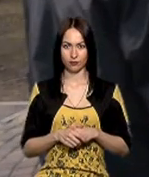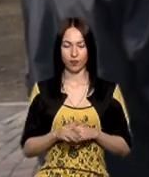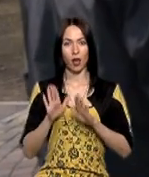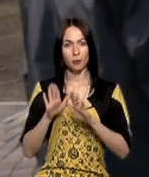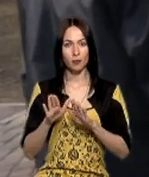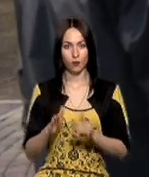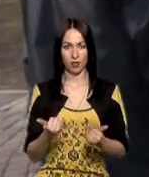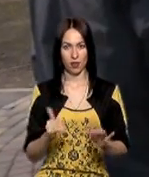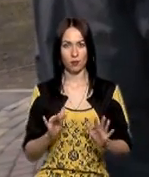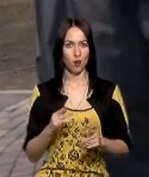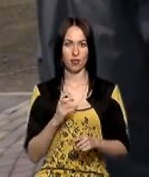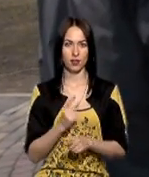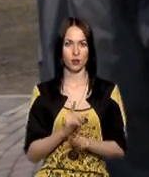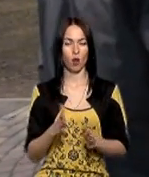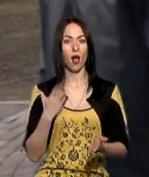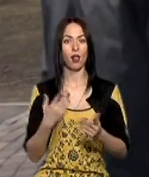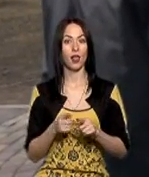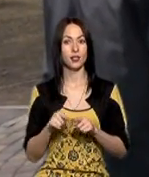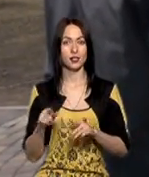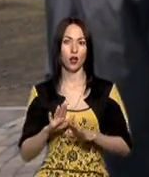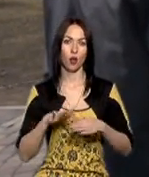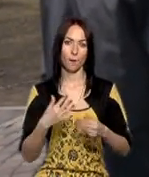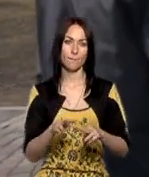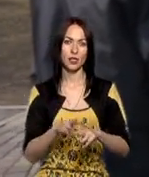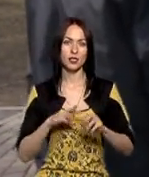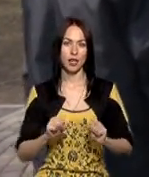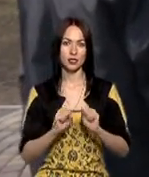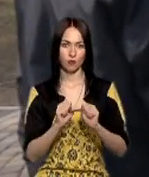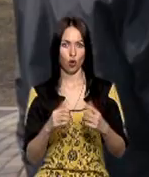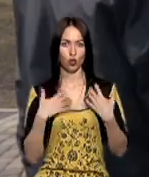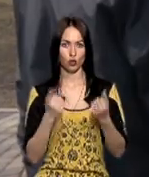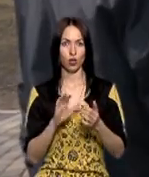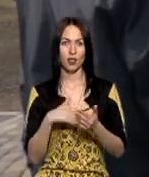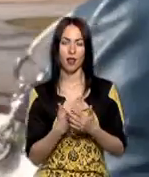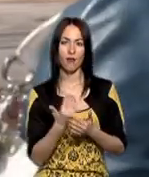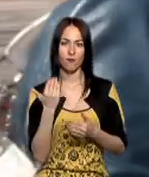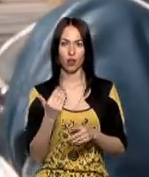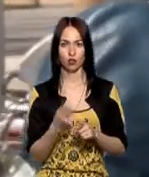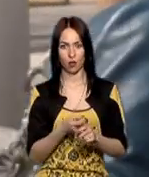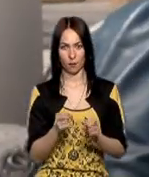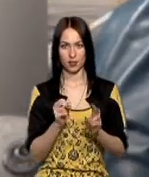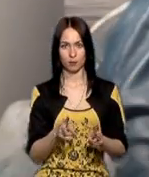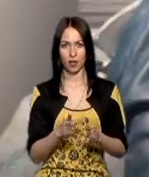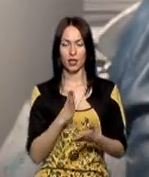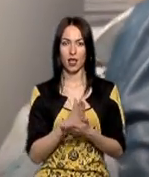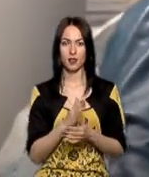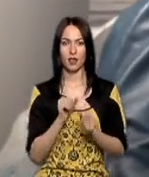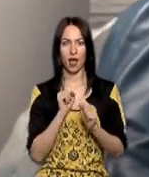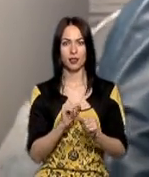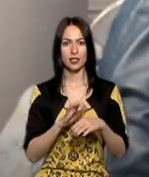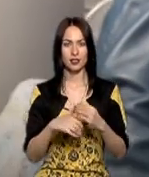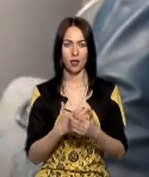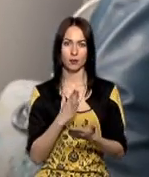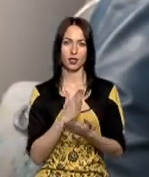Перебувати на даний момент не заборонено. Але це рекомендація Міністерства охорони здоров'я для вашої ж безпеки. Є антисептик, є маски.